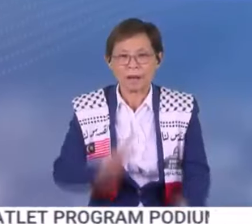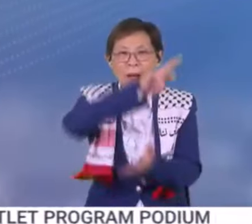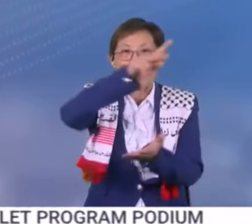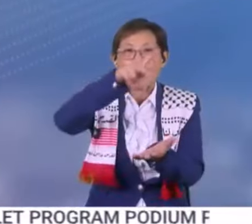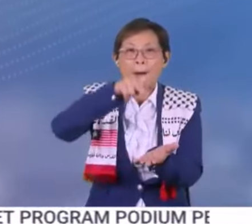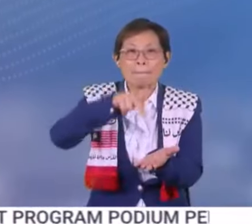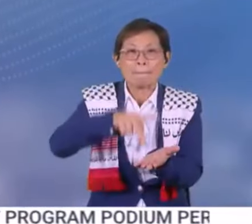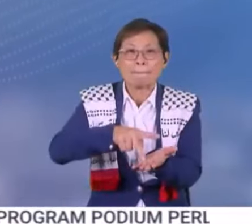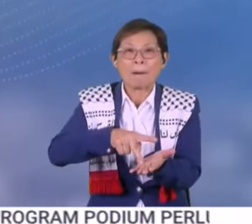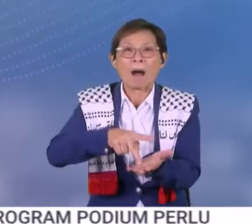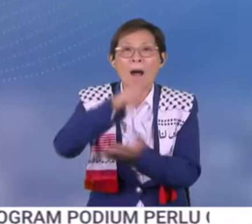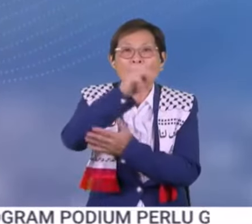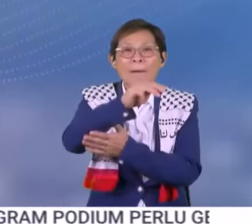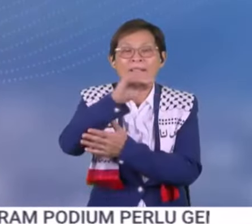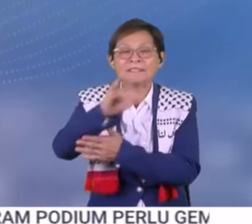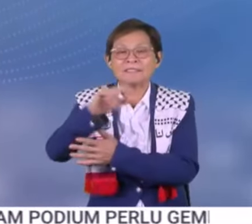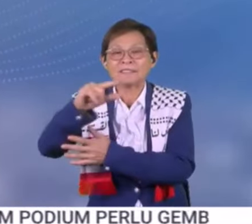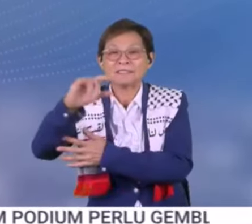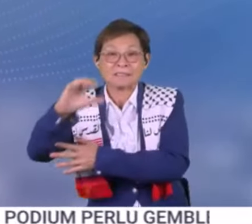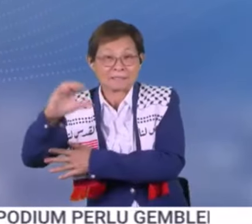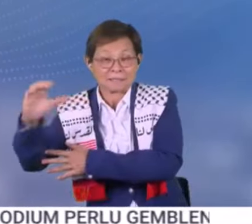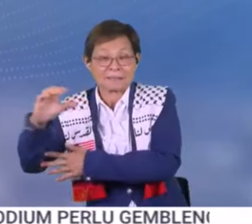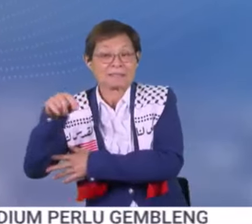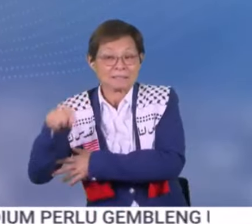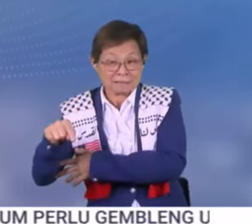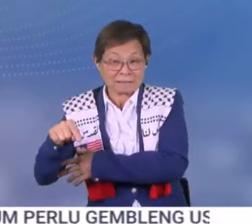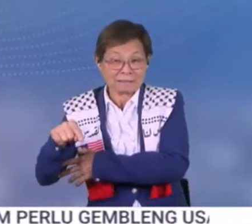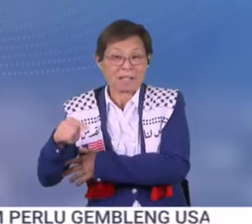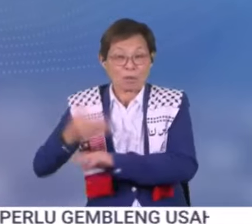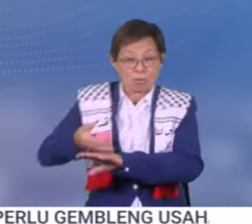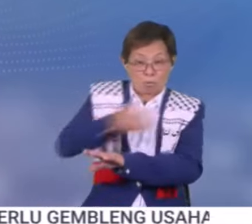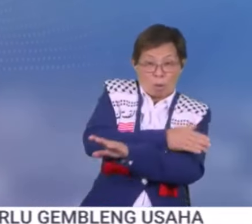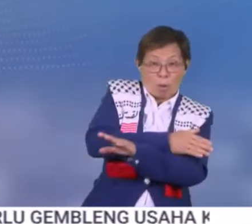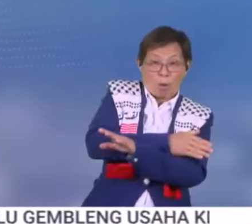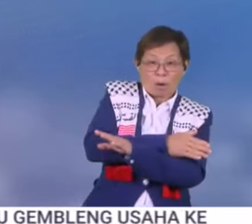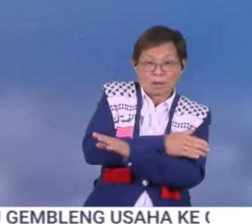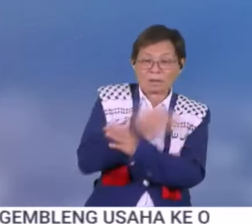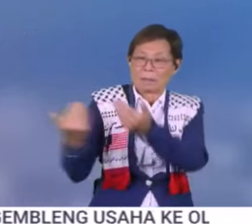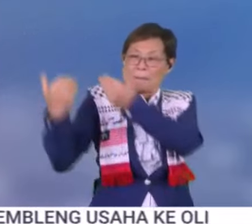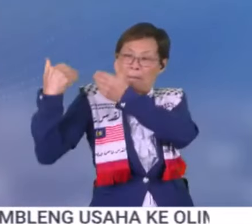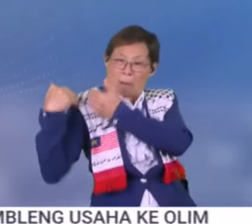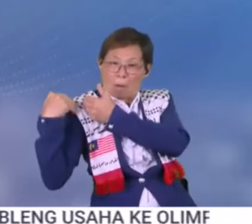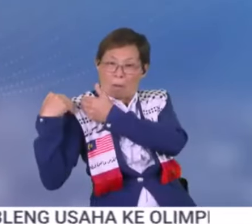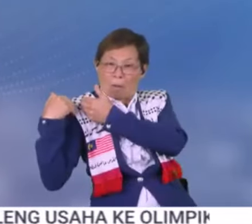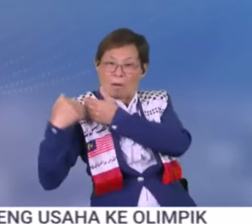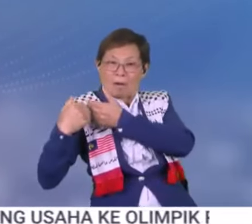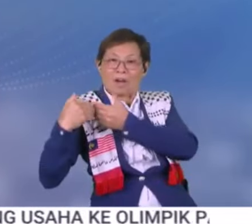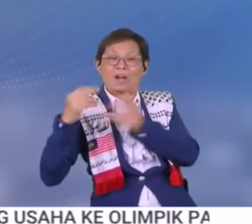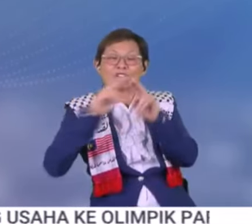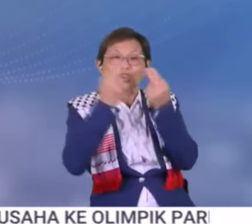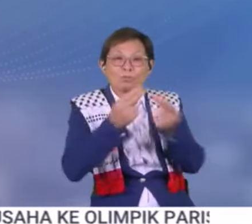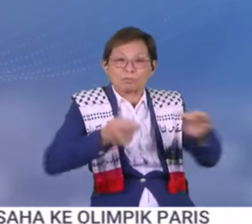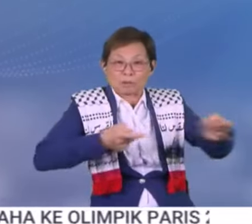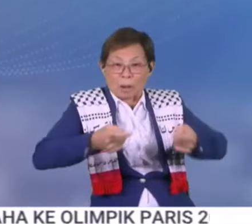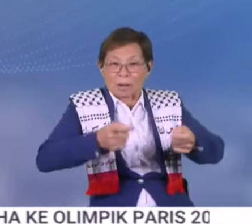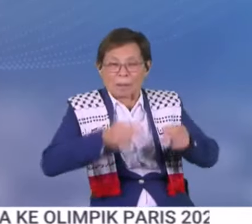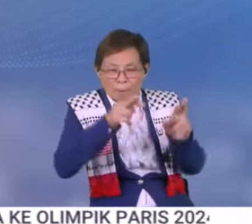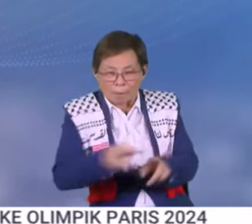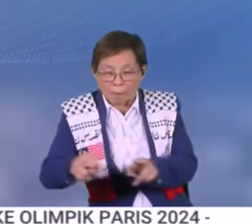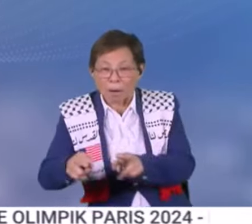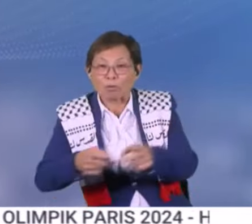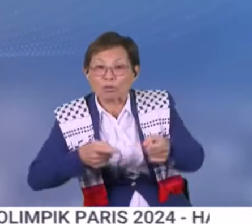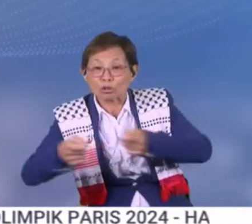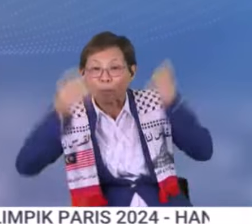Pusat Panggilan Kerajaan Malaysia MyGCC yang sebelum ini di bawah Unit Pemodenan Tadbiran dan Perancangan